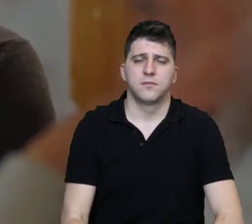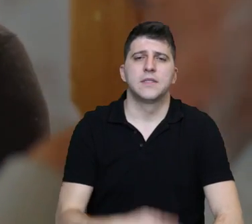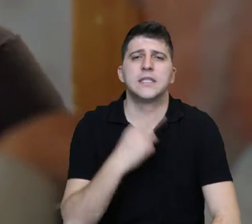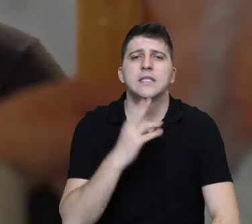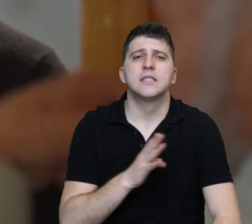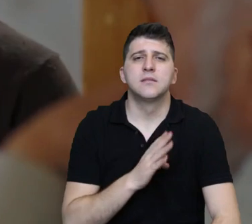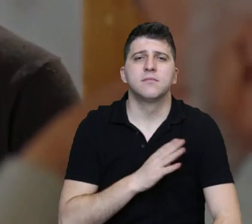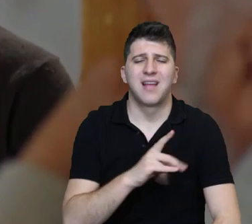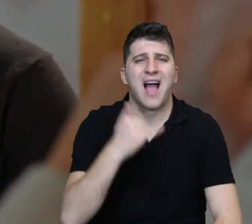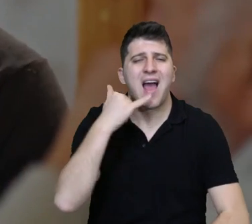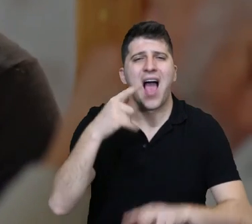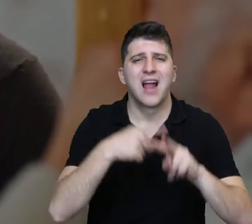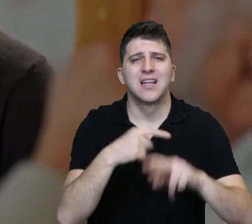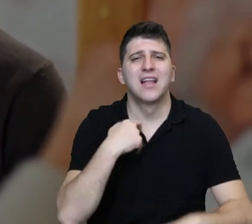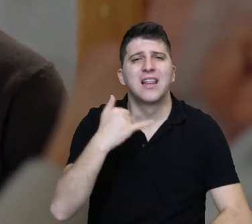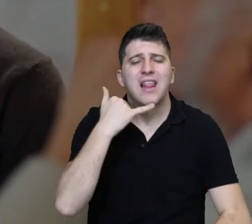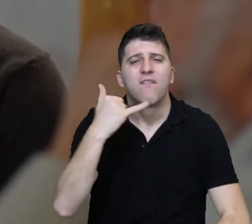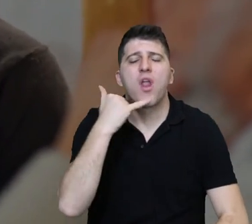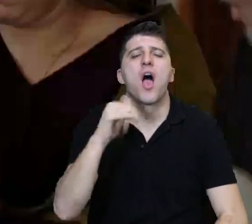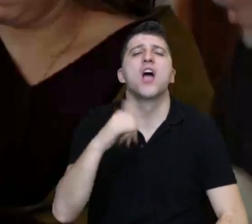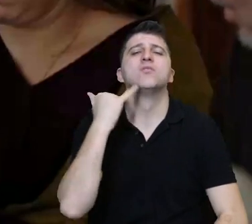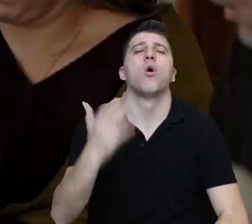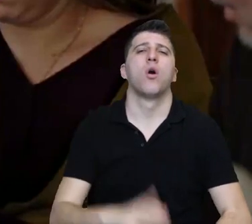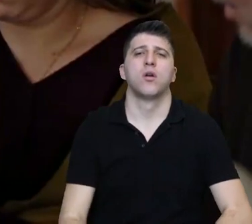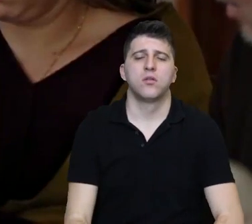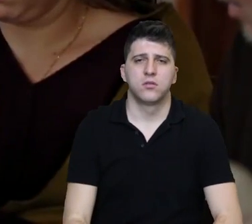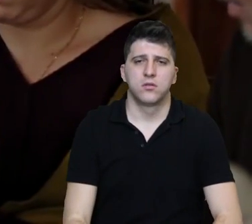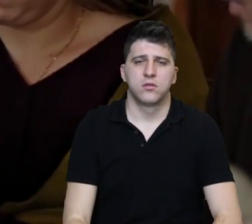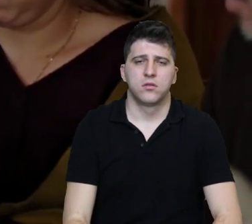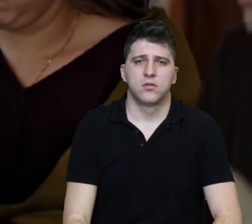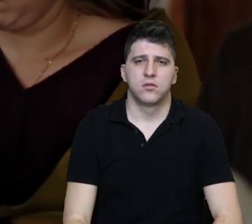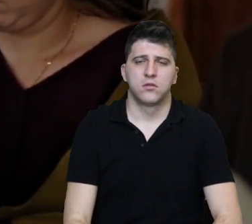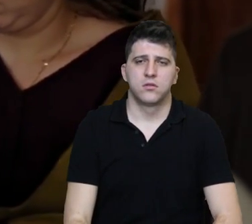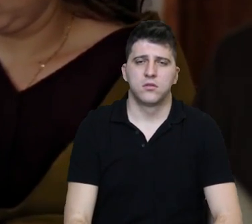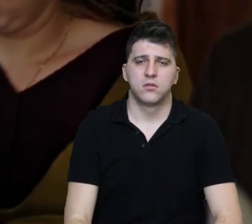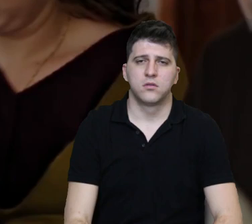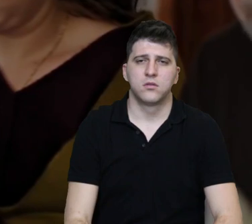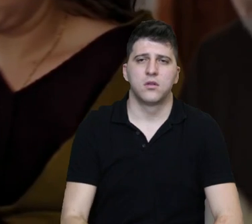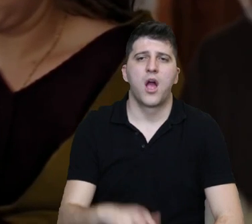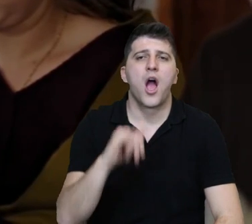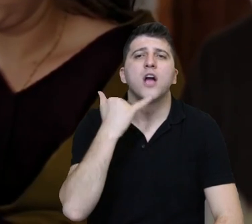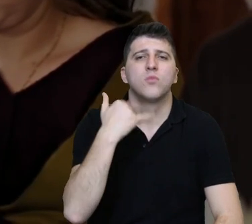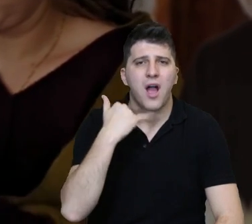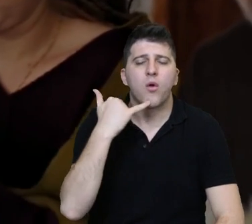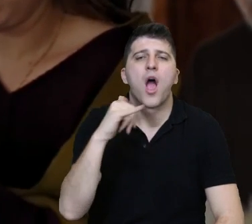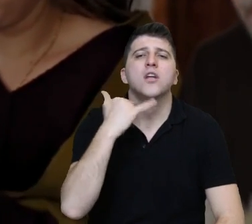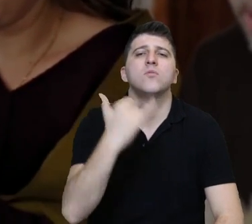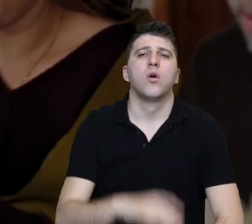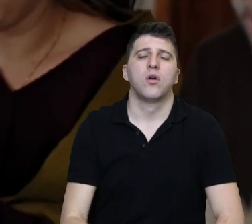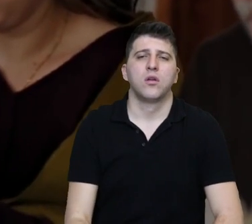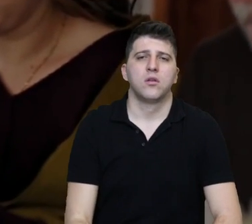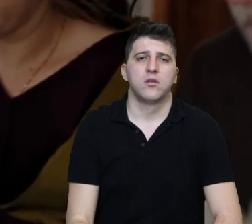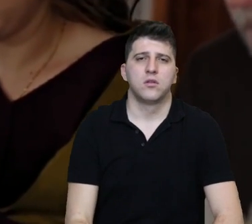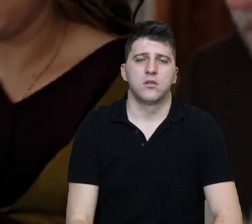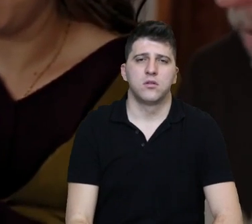Kızım ara sana şu Arda'yı. Benim telefonlarıma cevap vermiyor. Aysu aramaya koyuldu. Açmıyor telefonlarımı.